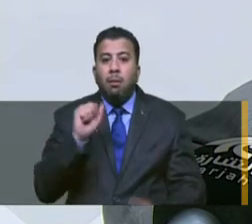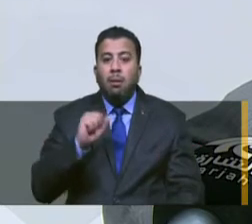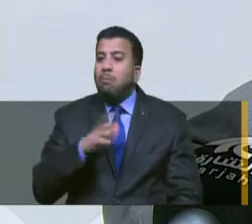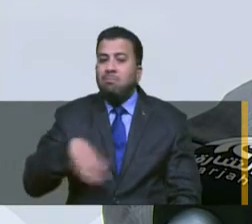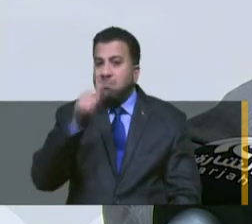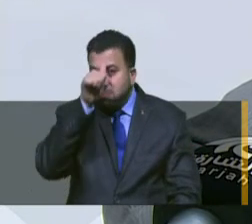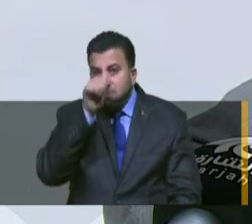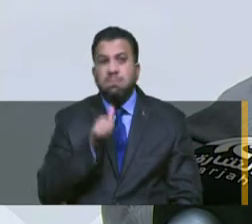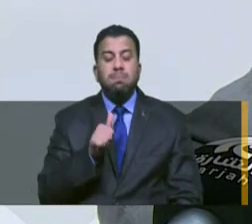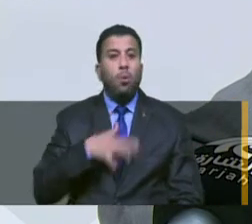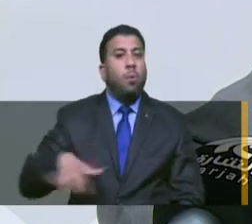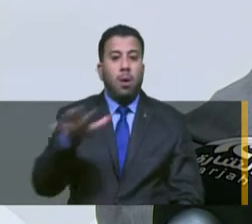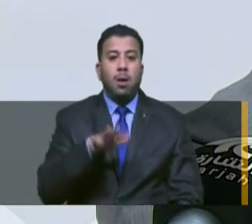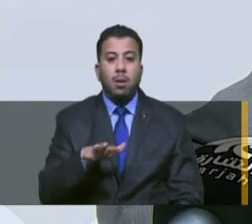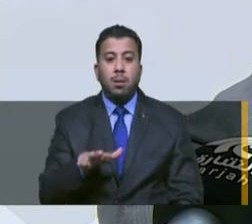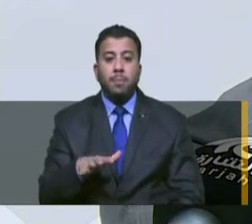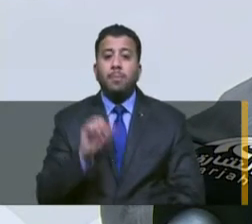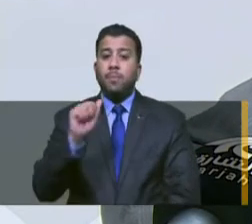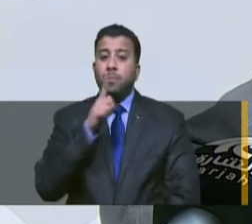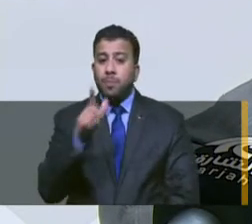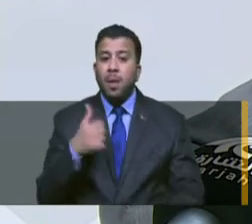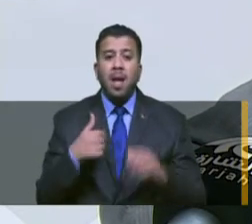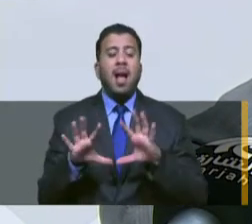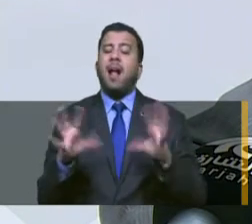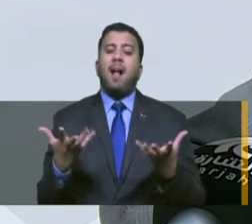الجميع. عشان هذه الفترة أنا كيف